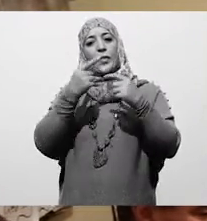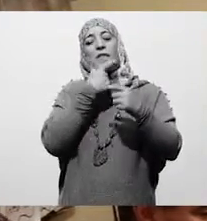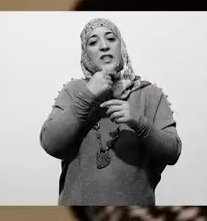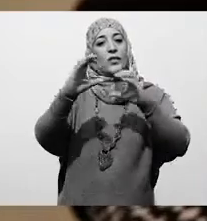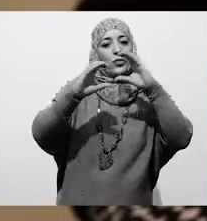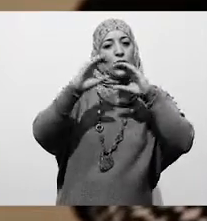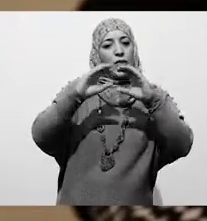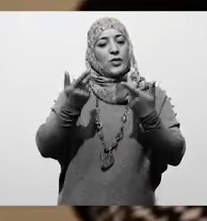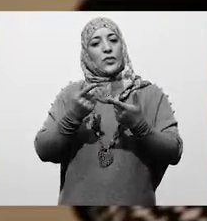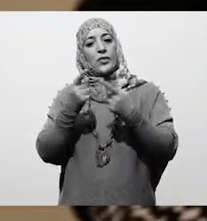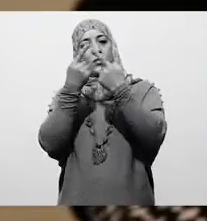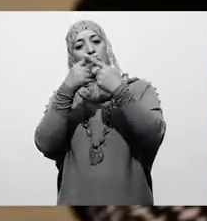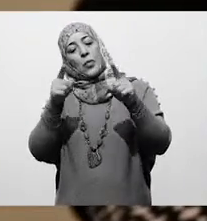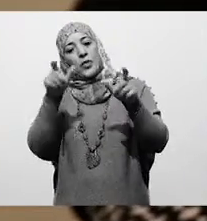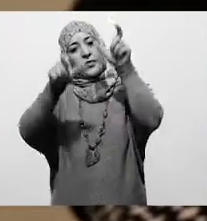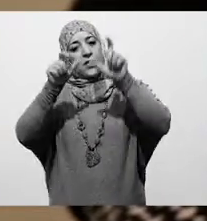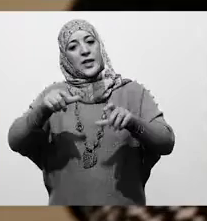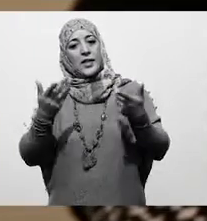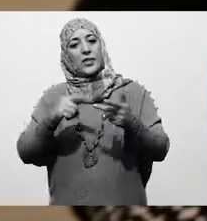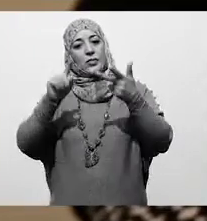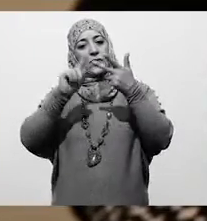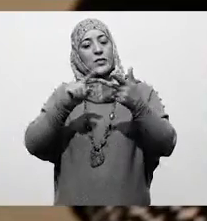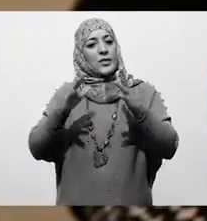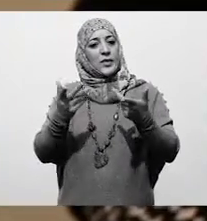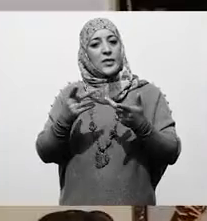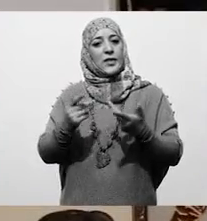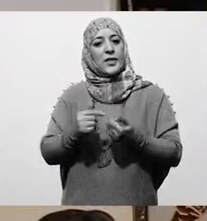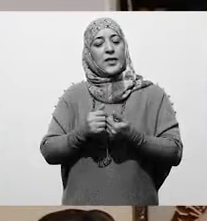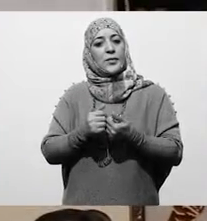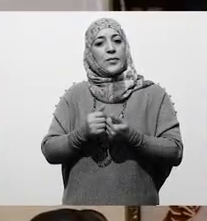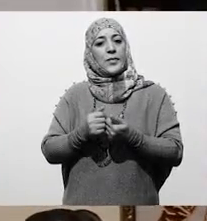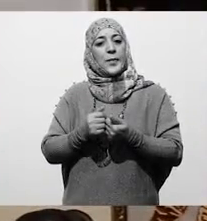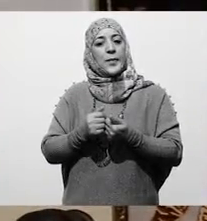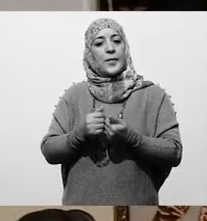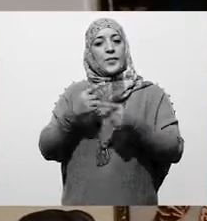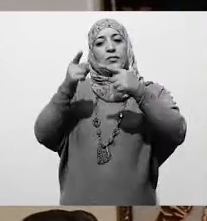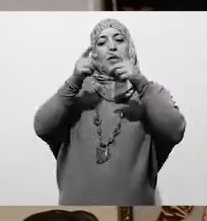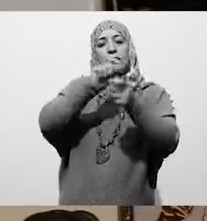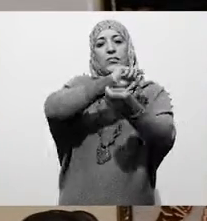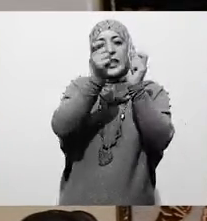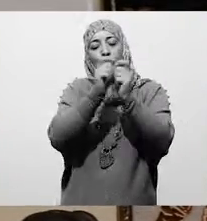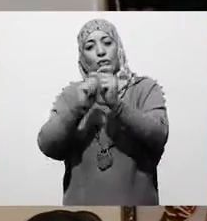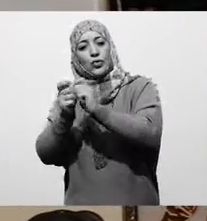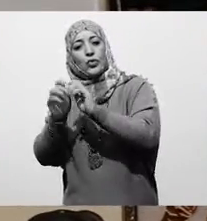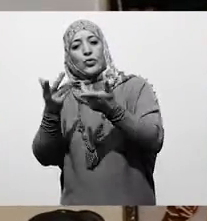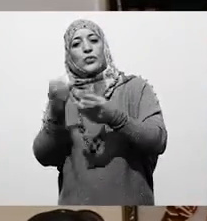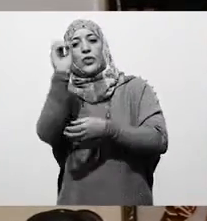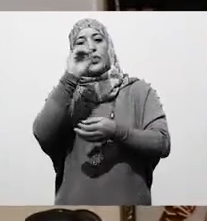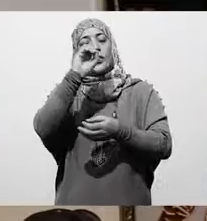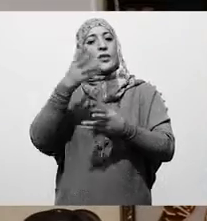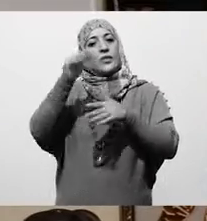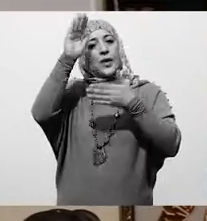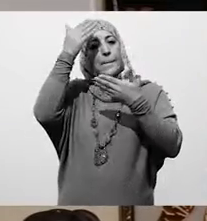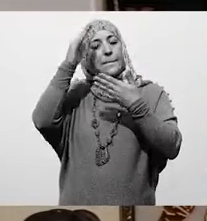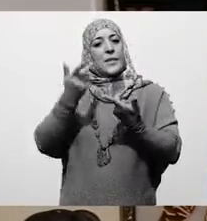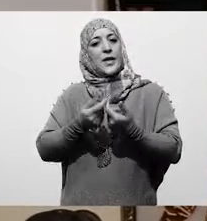dialogue entre ces différents acteurs. Le troisième résultat attendu vise plus les échanges entre les organisations du Maghreb,